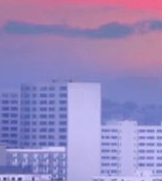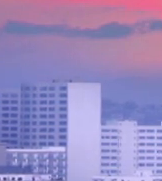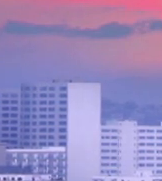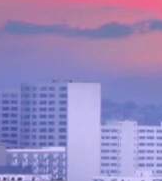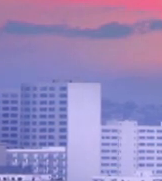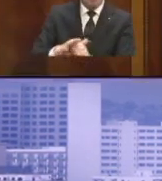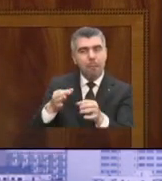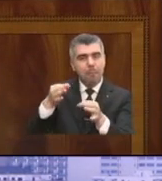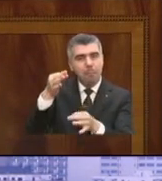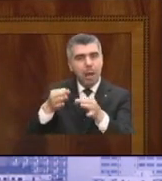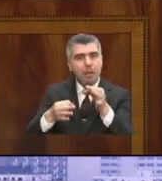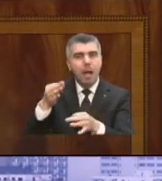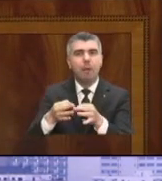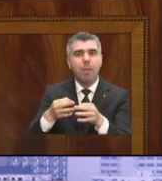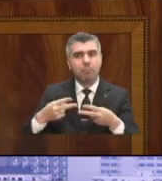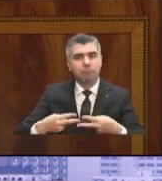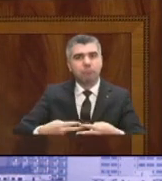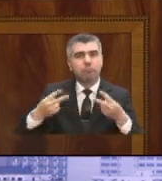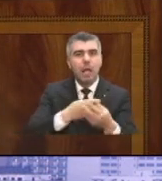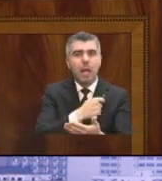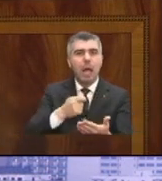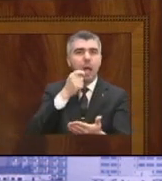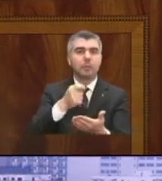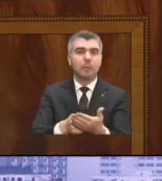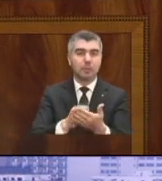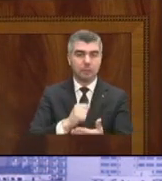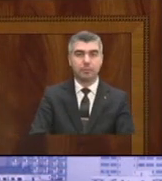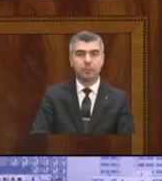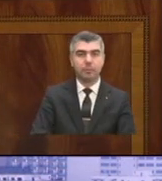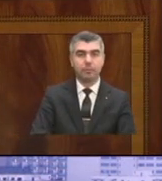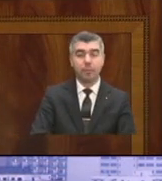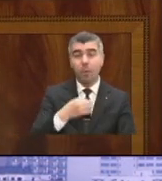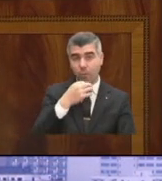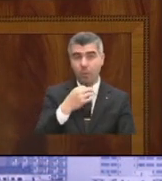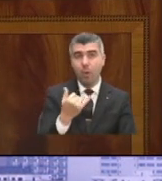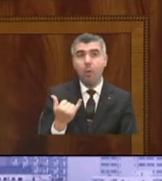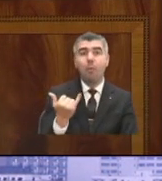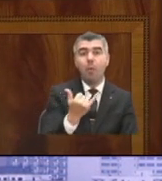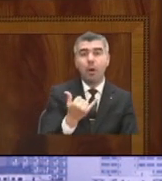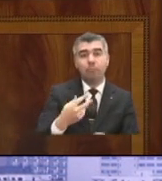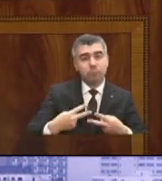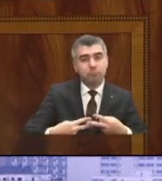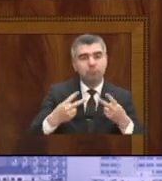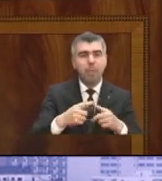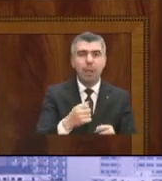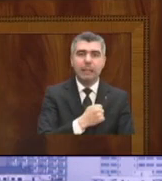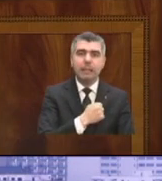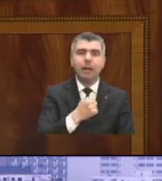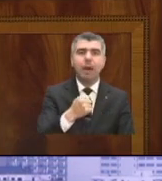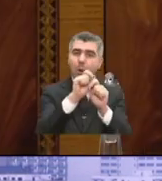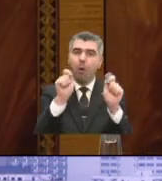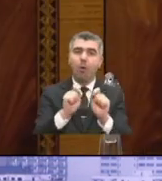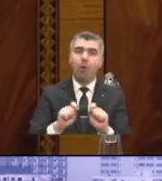للانتاج التشريعي يعني لا يختلف كثيرا على ما رصدناه في الولايات التشريعيه السابقه